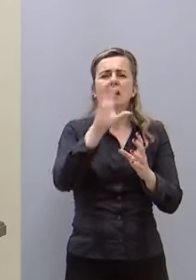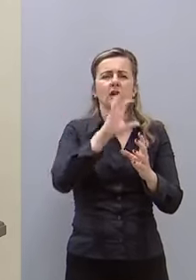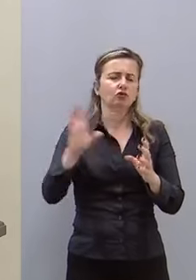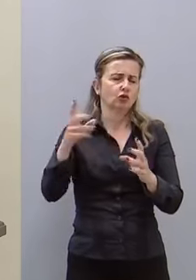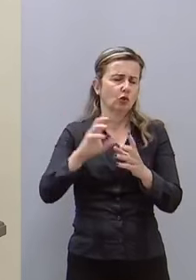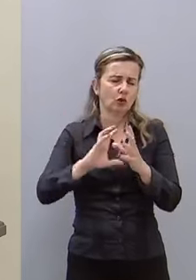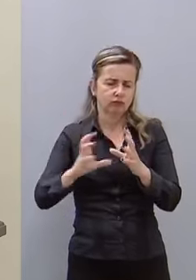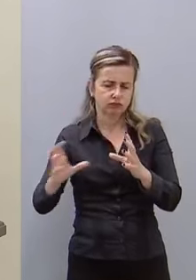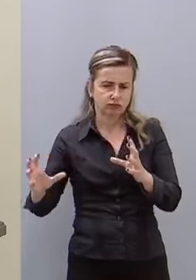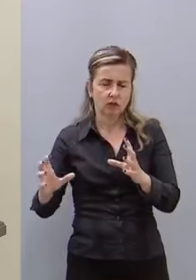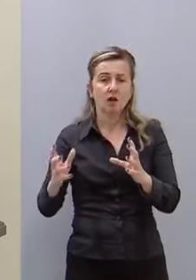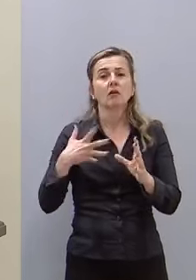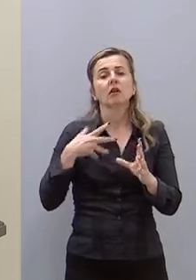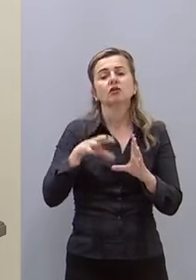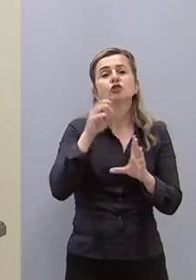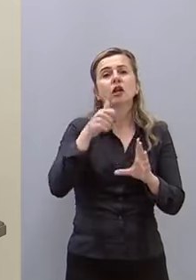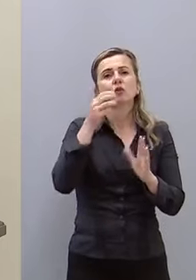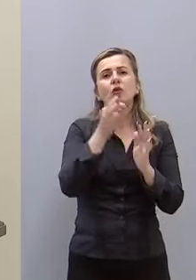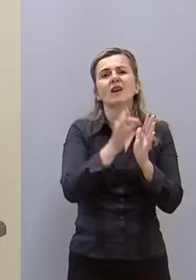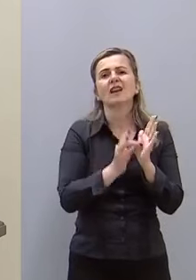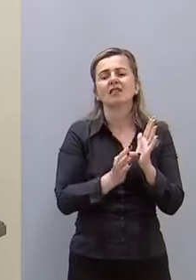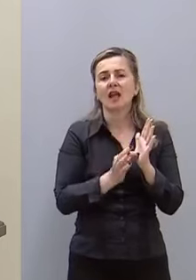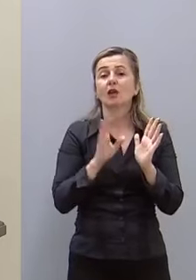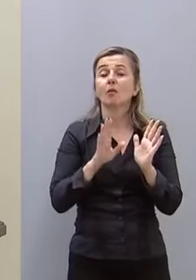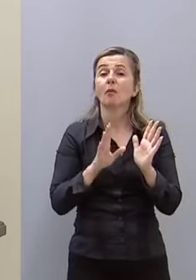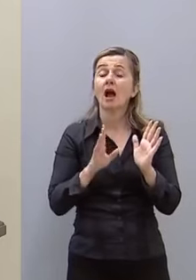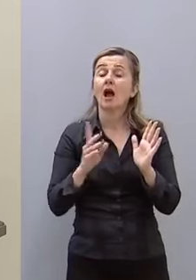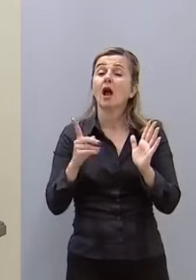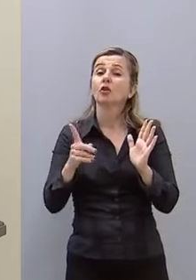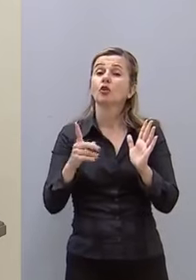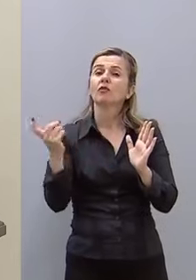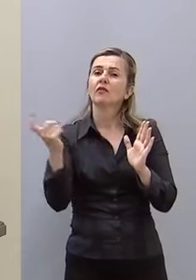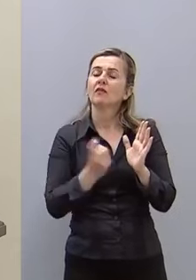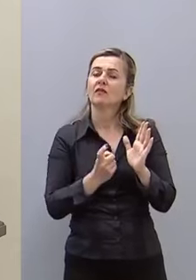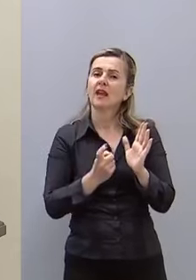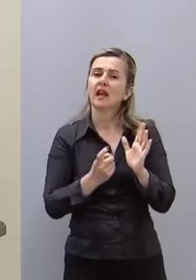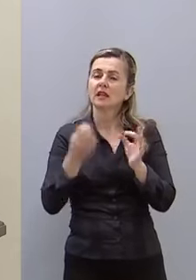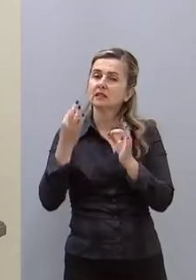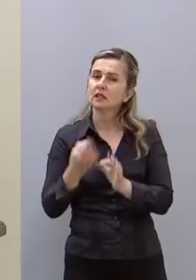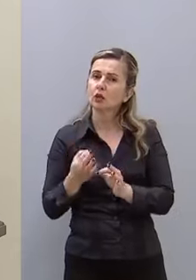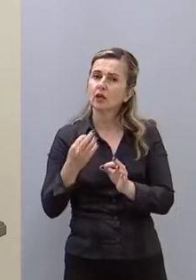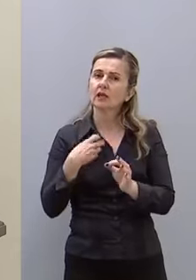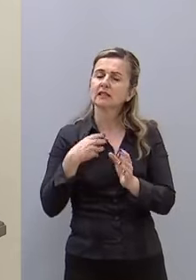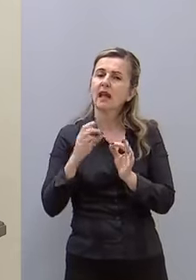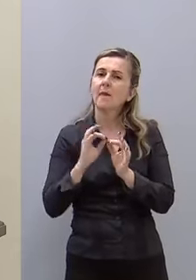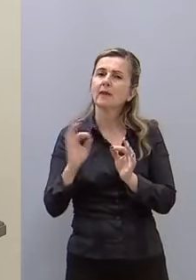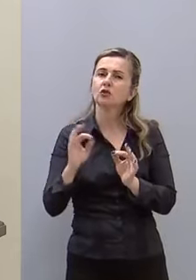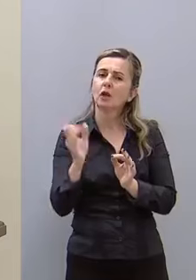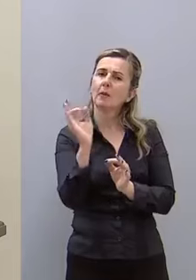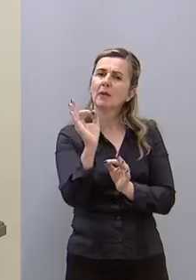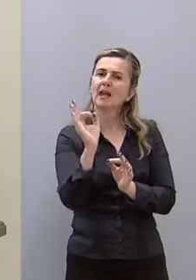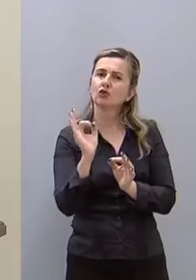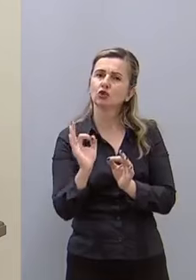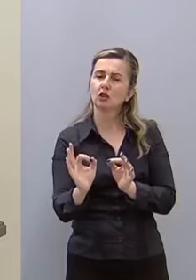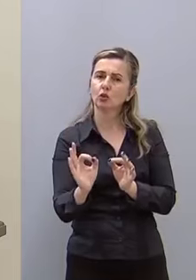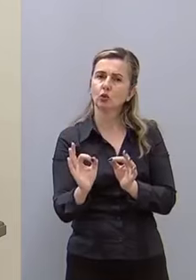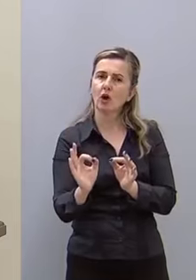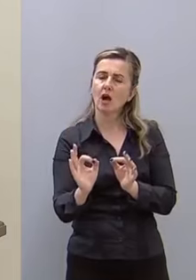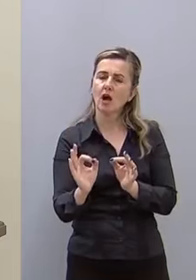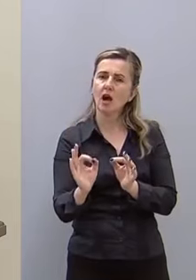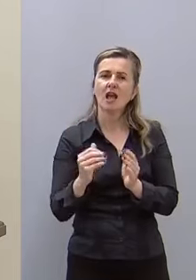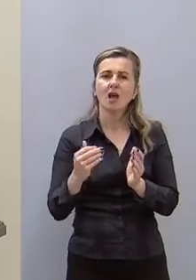scelto un criterio ma quello che ci dà più sicurezza e misurare la percentuale cioè l'andamento di